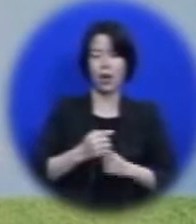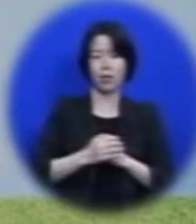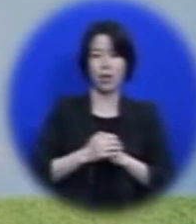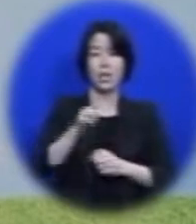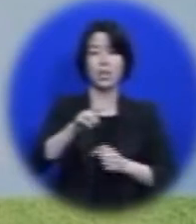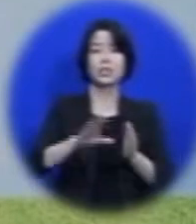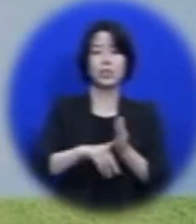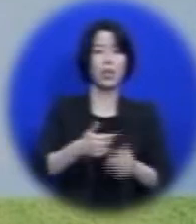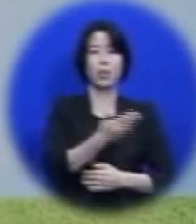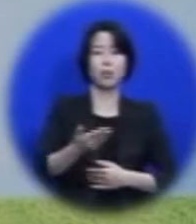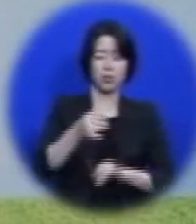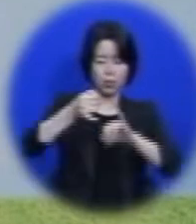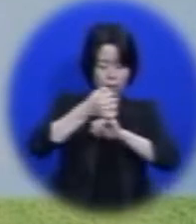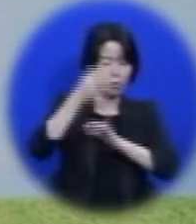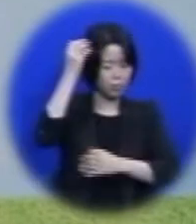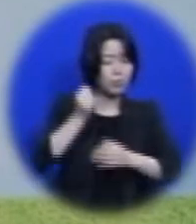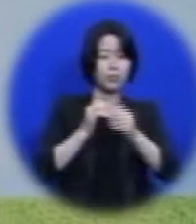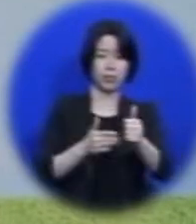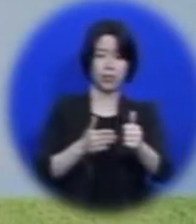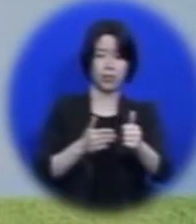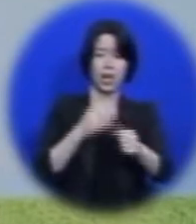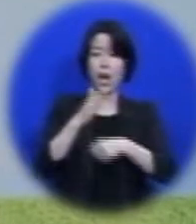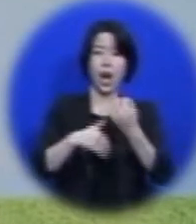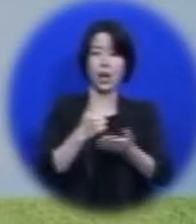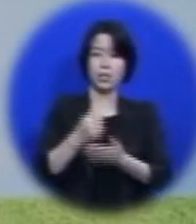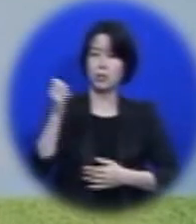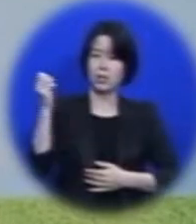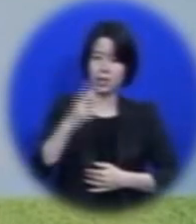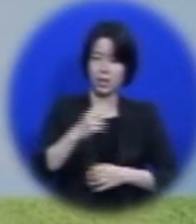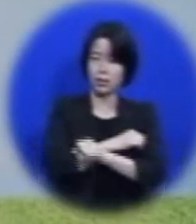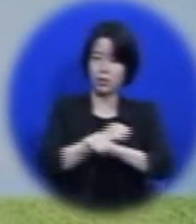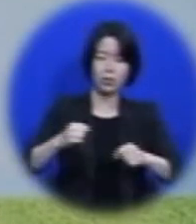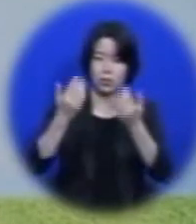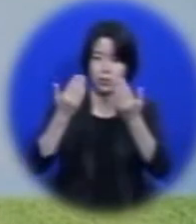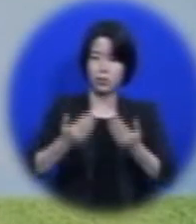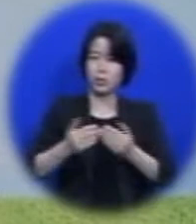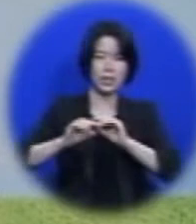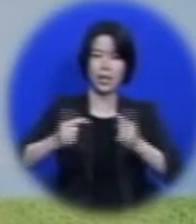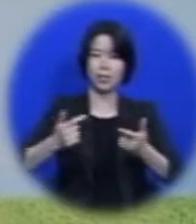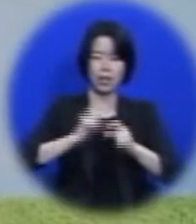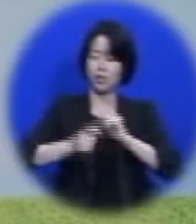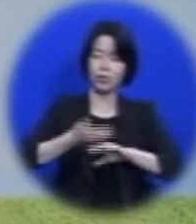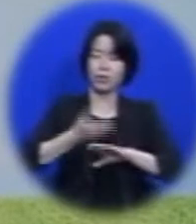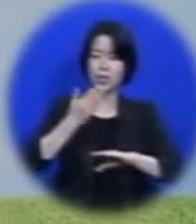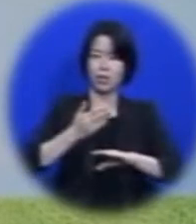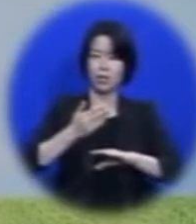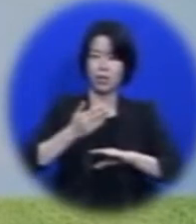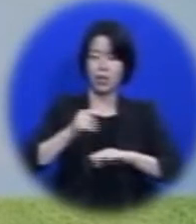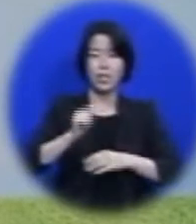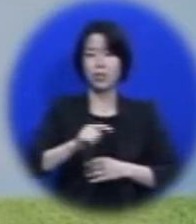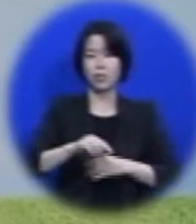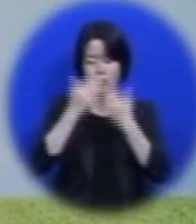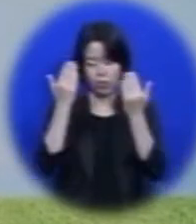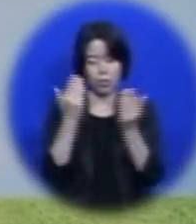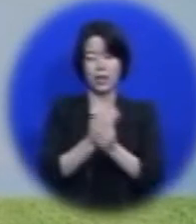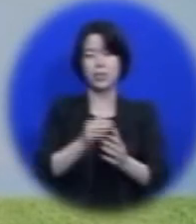그때 여러분 기억하시기 바랍니다. 하나님은 다시 용서 안 하실 거야. 더 이상은. 그건 완전히 마귀의